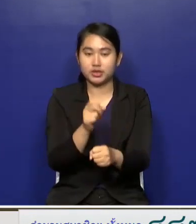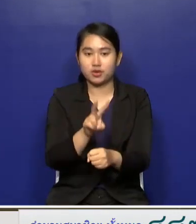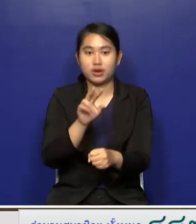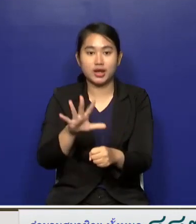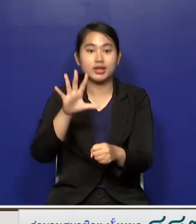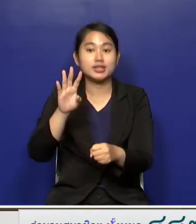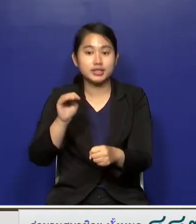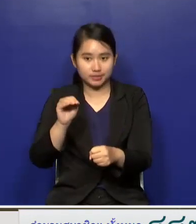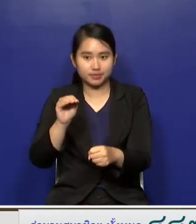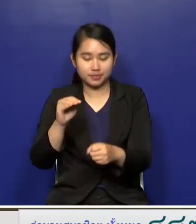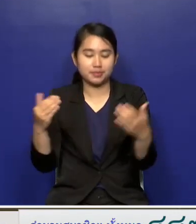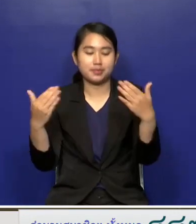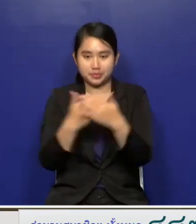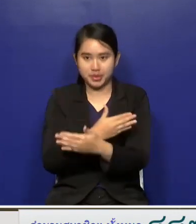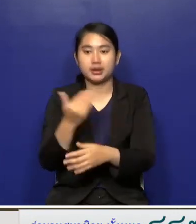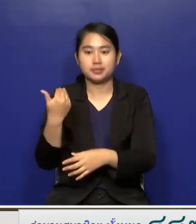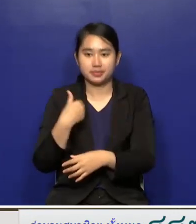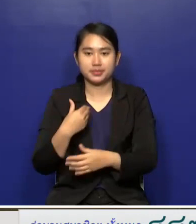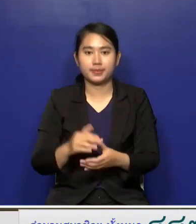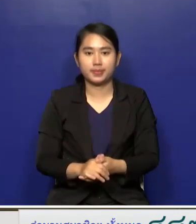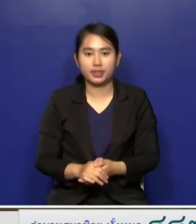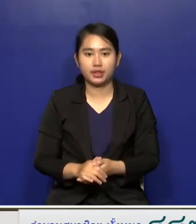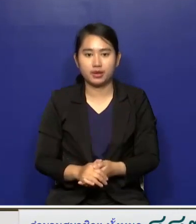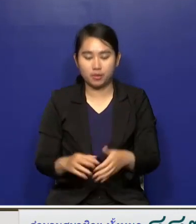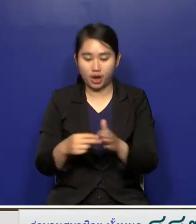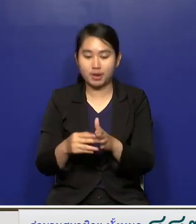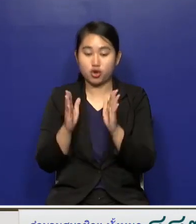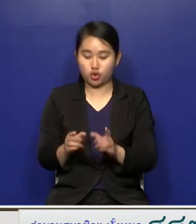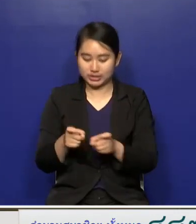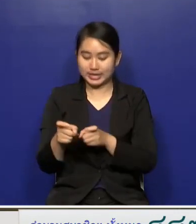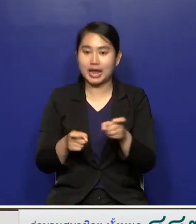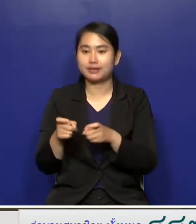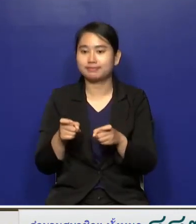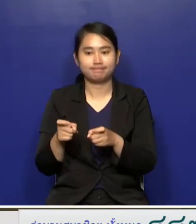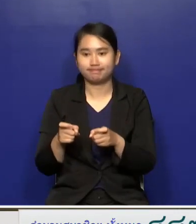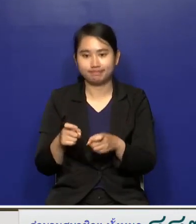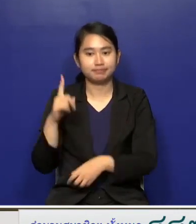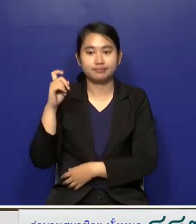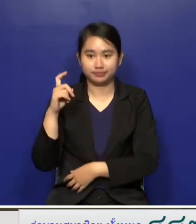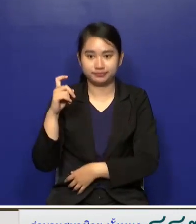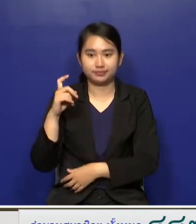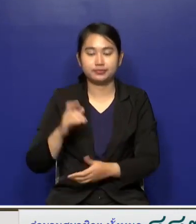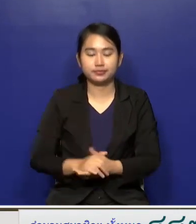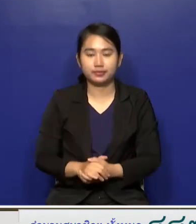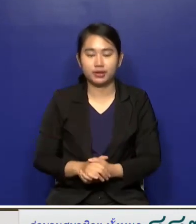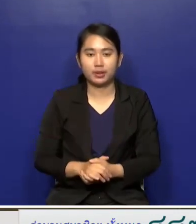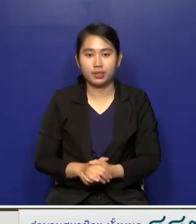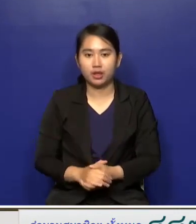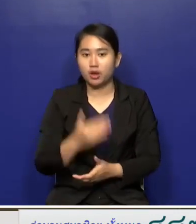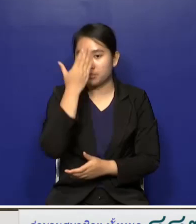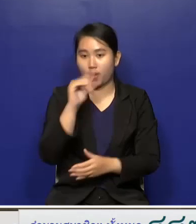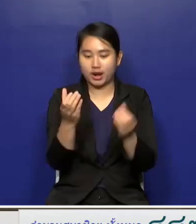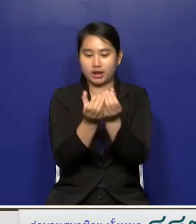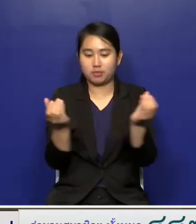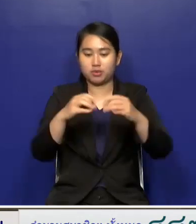2540ก็เปลี่ยนแปลงว่ารูปแบบผู้จัดการเมืองไม่สามารถดำเนินการได้เพราะขัดกับรัฐธรรม